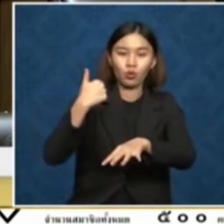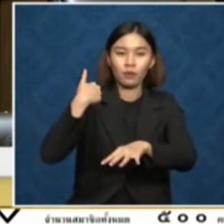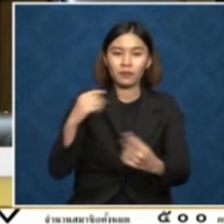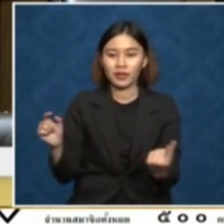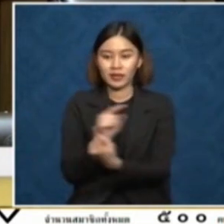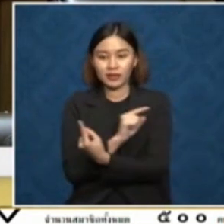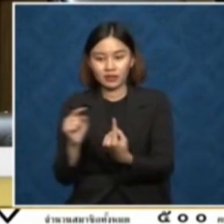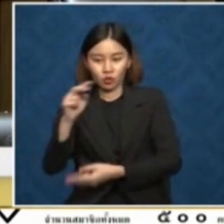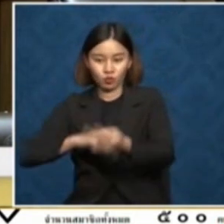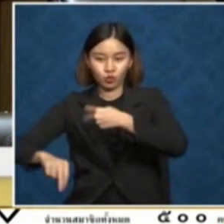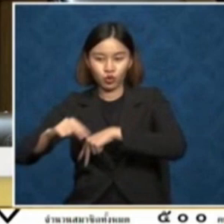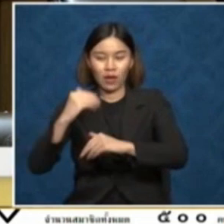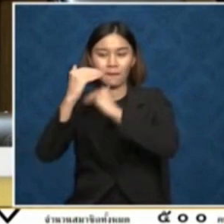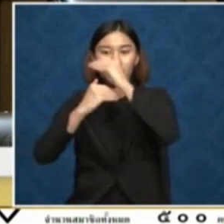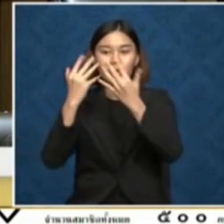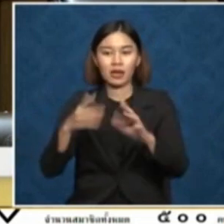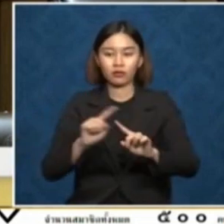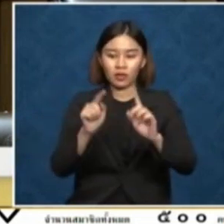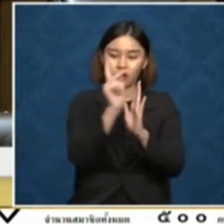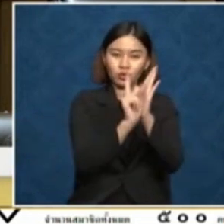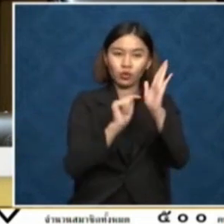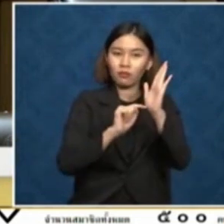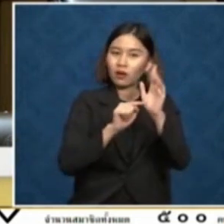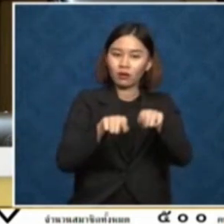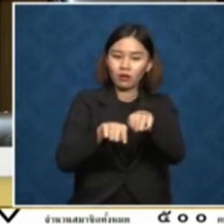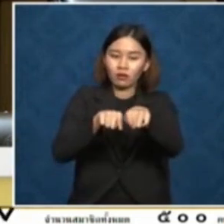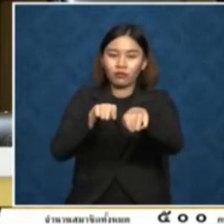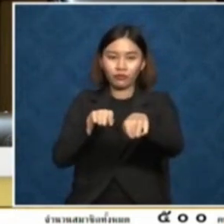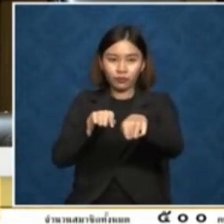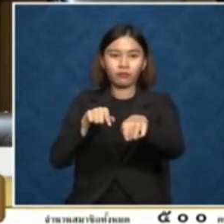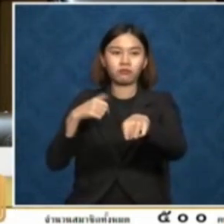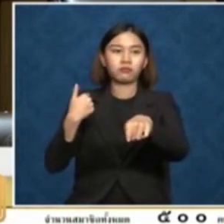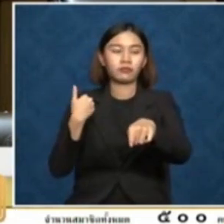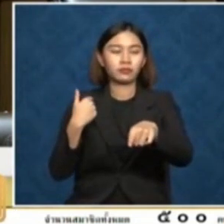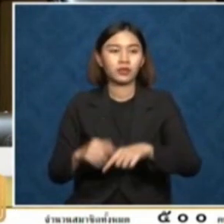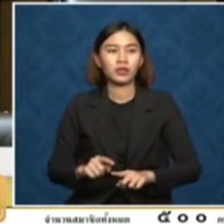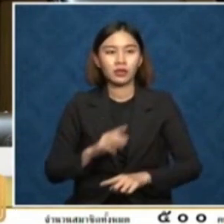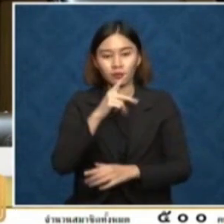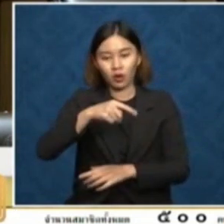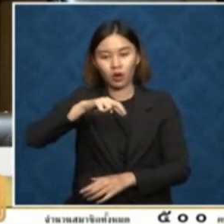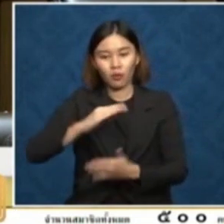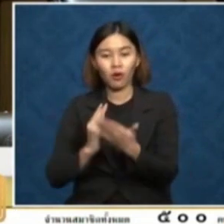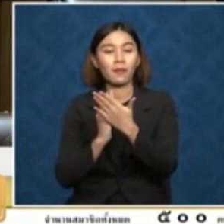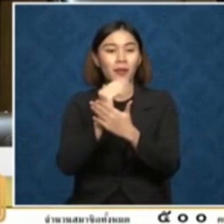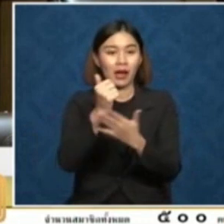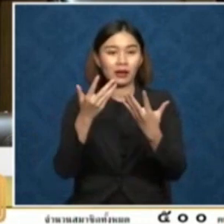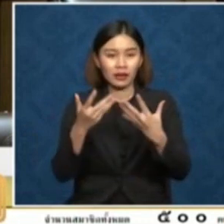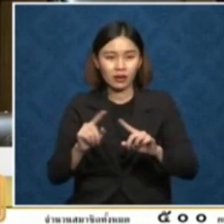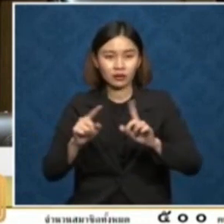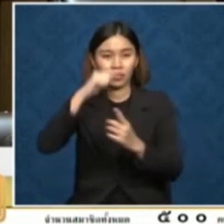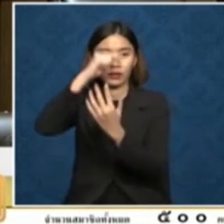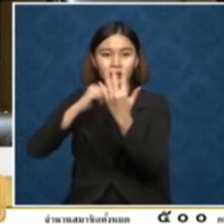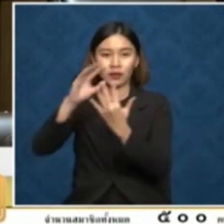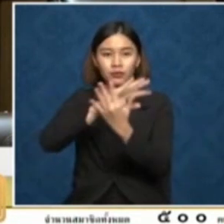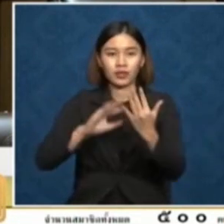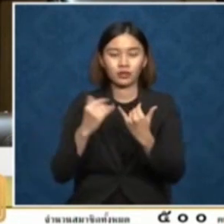โลกอุตสาหกรรมซีรีส์ Wise ที่สร้างเม็ดเงินมากมายให้กับประเทศของเราเรามีPride Monthมีพาเรดที่ต่างชา